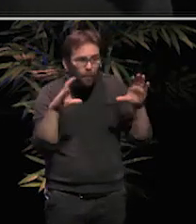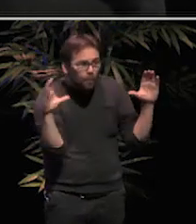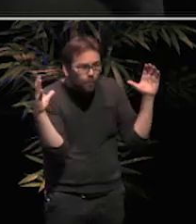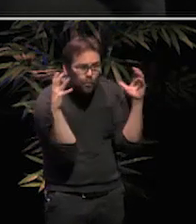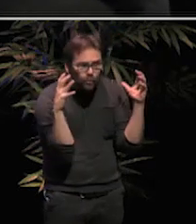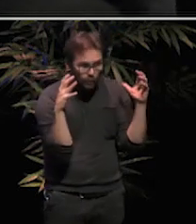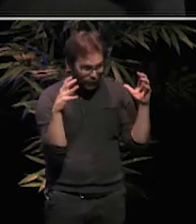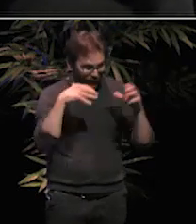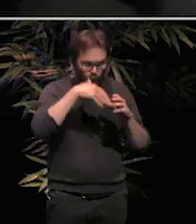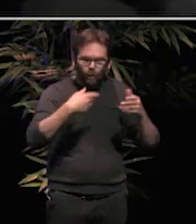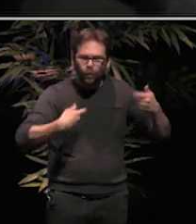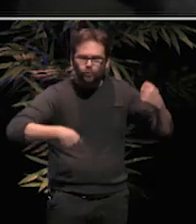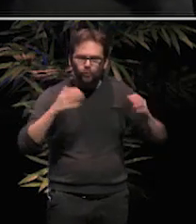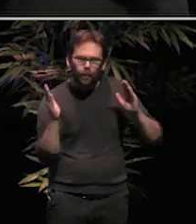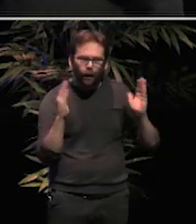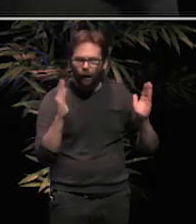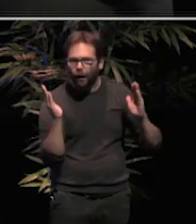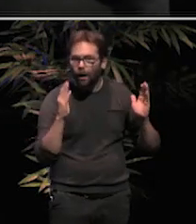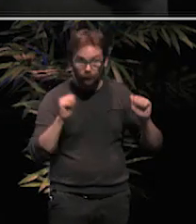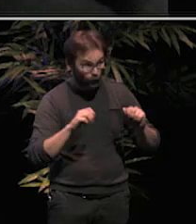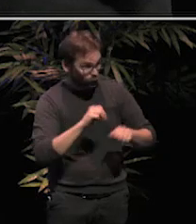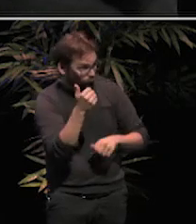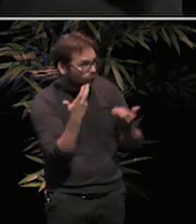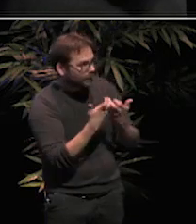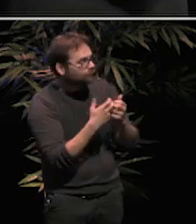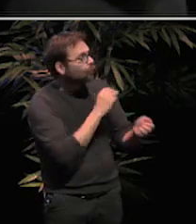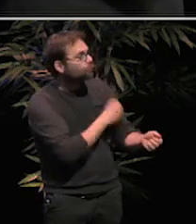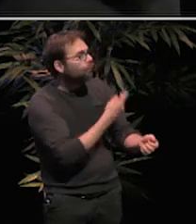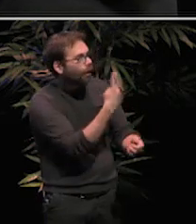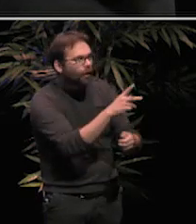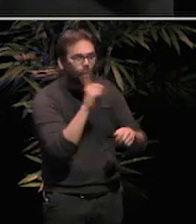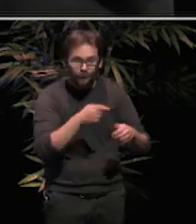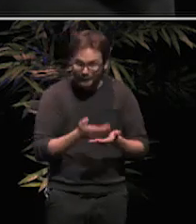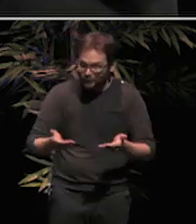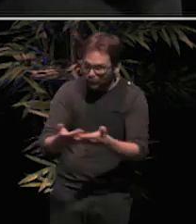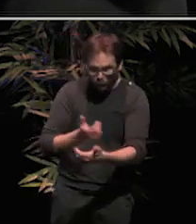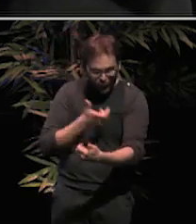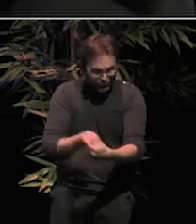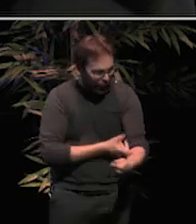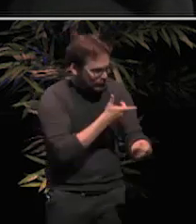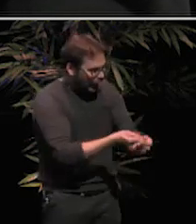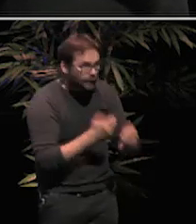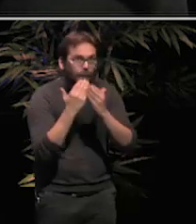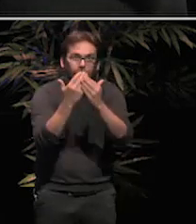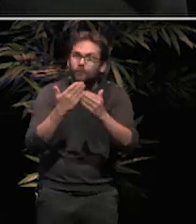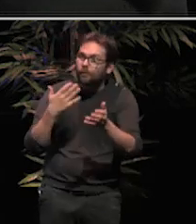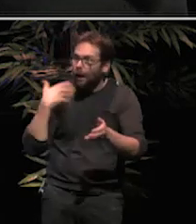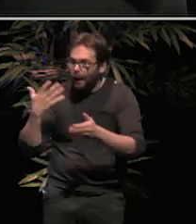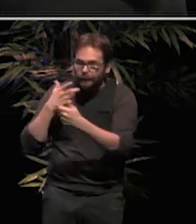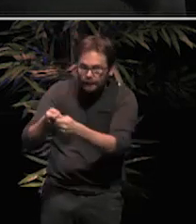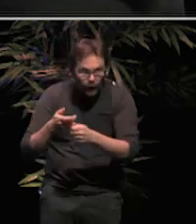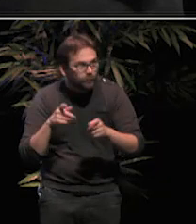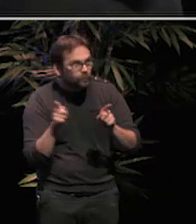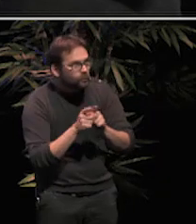bulle, il y a une marge d'adaptation parce que, et notamment dans le sport que tu fais, tu es en permanence en train de t'adapter à l'environnement, à ton bateau, aux informations que tu